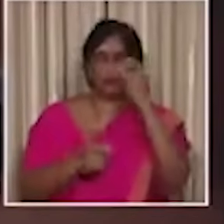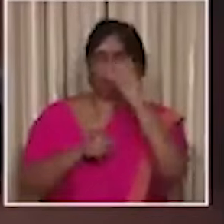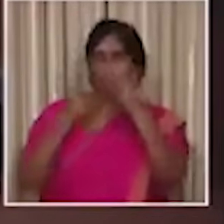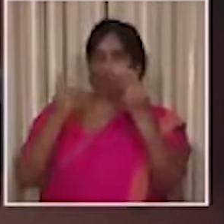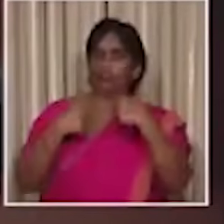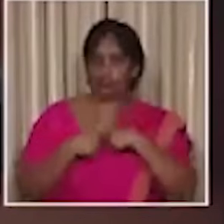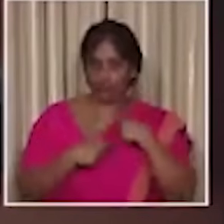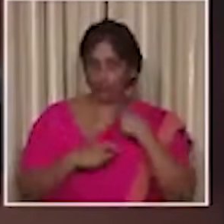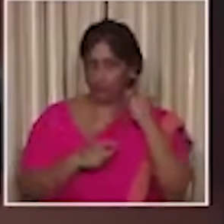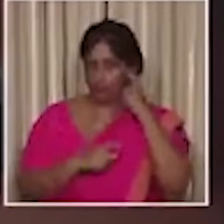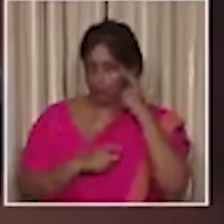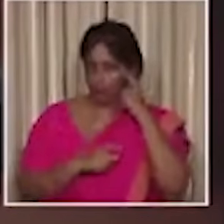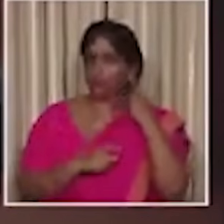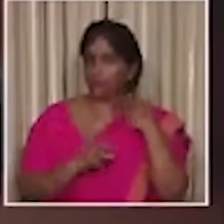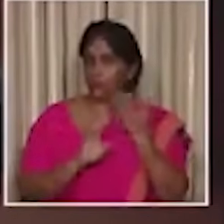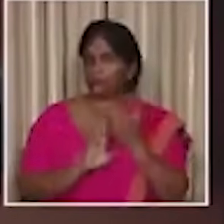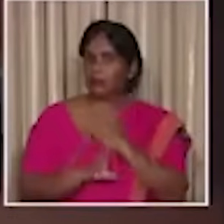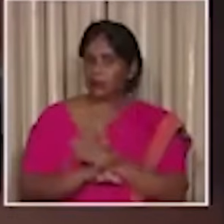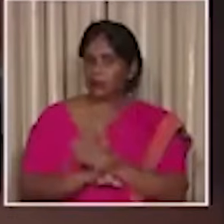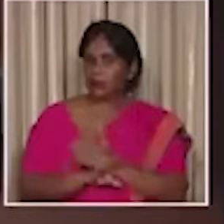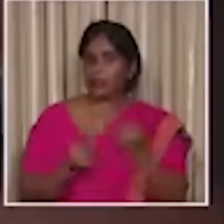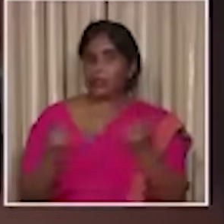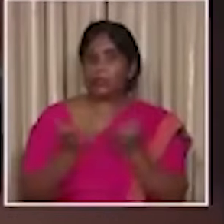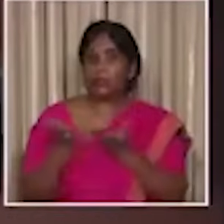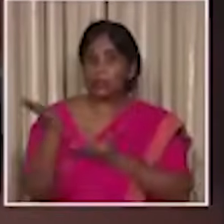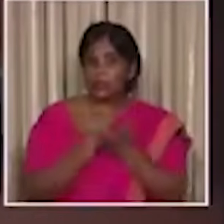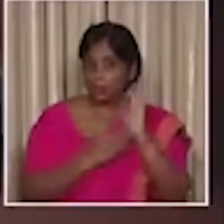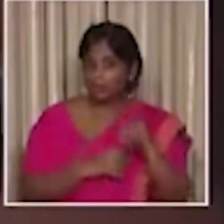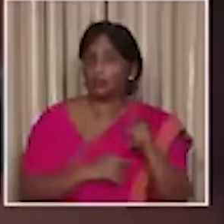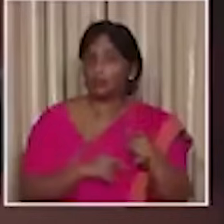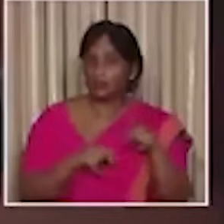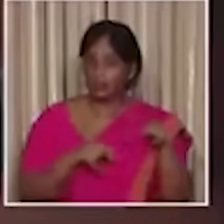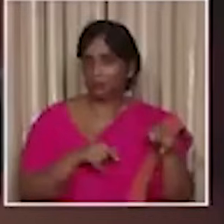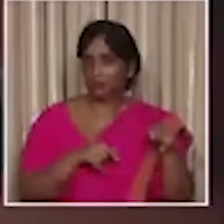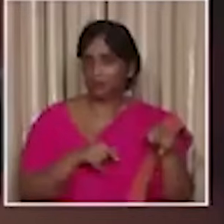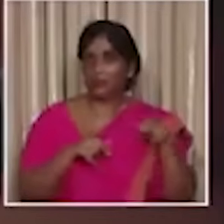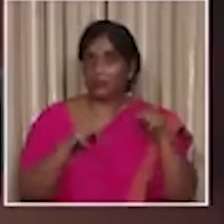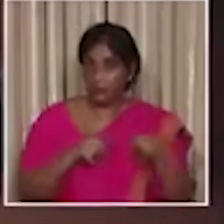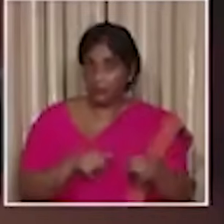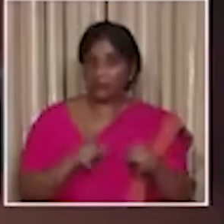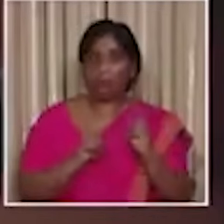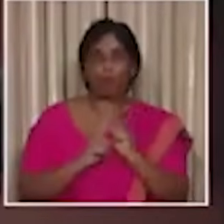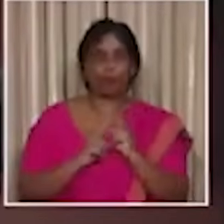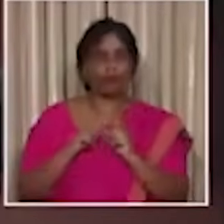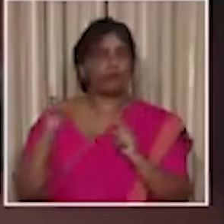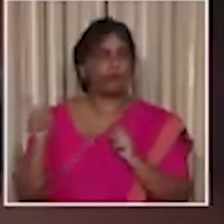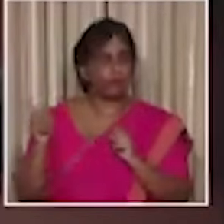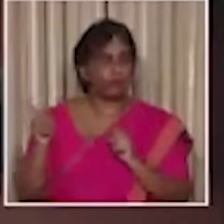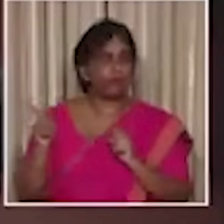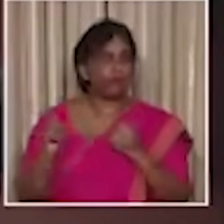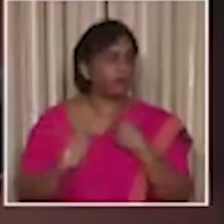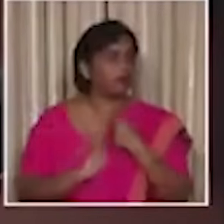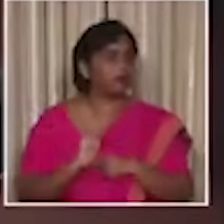දන්න මීට කලින් මම දන්නේ වෙළඳ ඉල්ලුම් පත්‍ර ඉල්ලන්න ඕන මෙතනින්. හැබැයි මේ සැරින් ඉල්ලලා පොස්ට්පේට් එකේ. සාමාන්‍යයෙන් අපේ